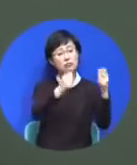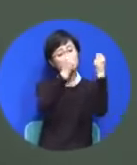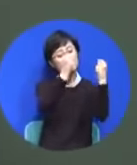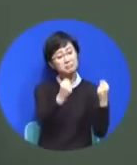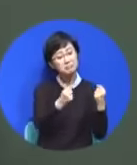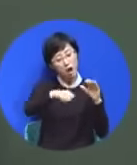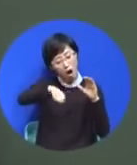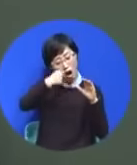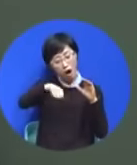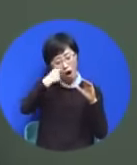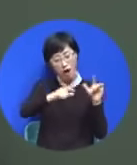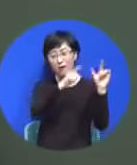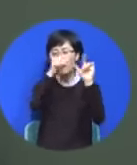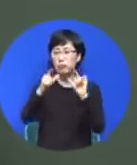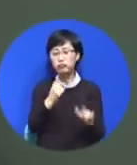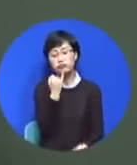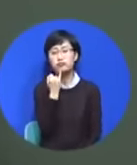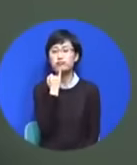잘살지